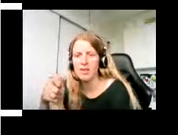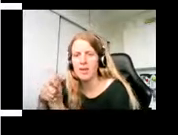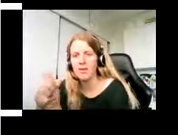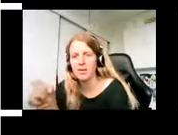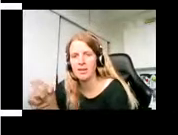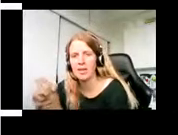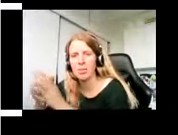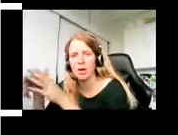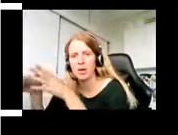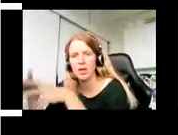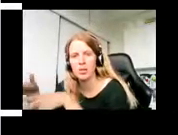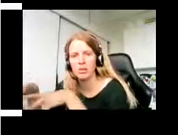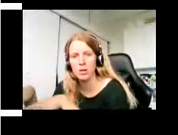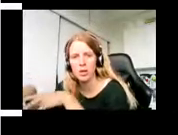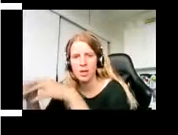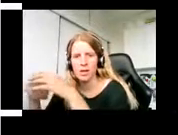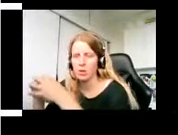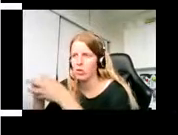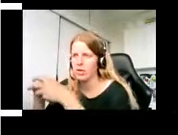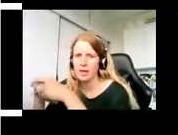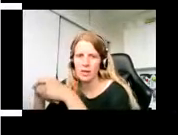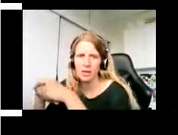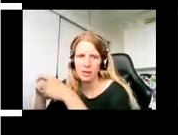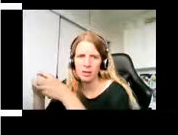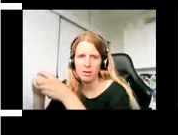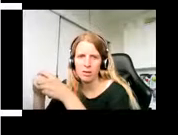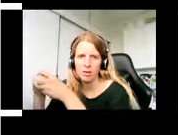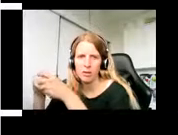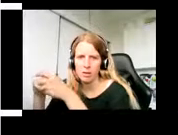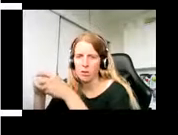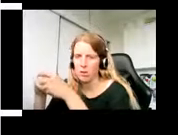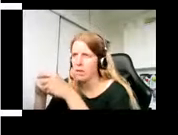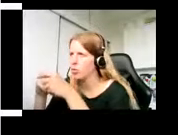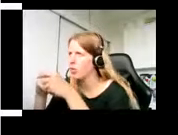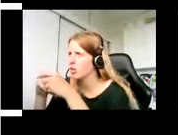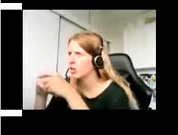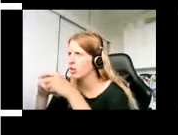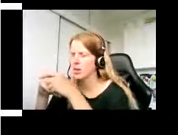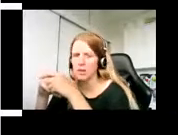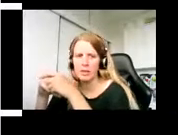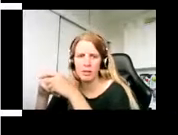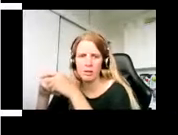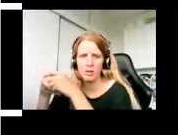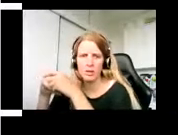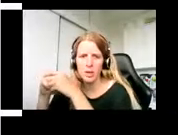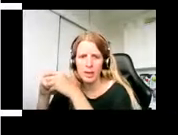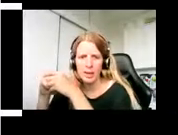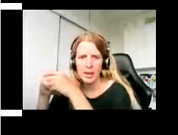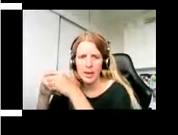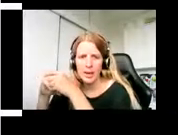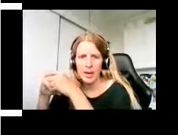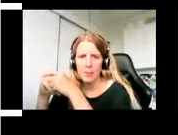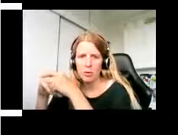externe, indien afstand niet behouden kan worden, noodzakelijk. Oké, dus dat is op zich denk ik wel